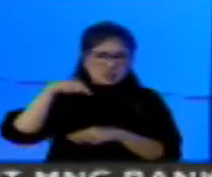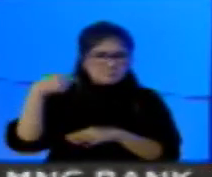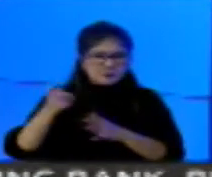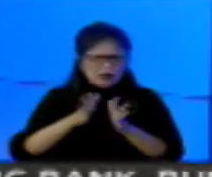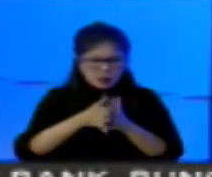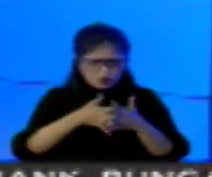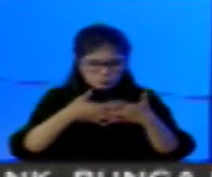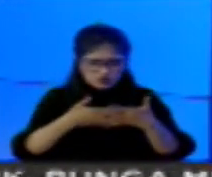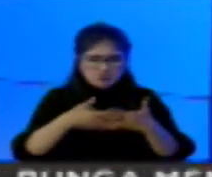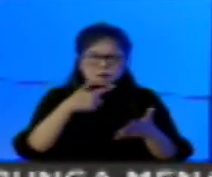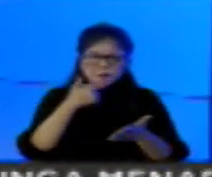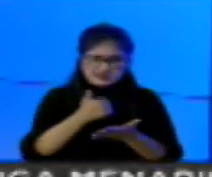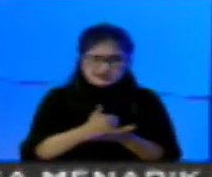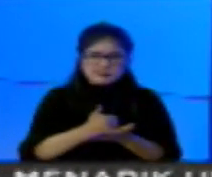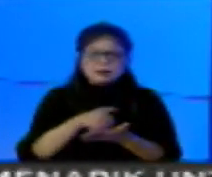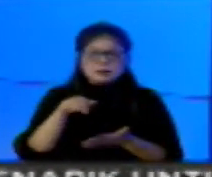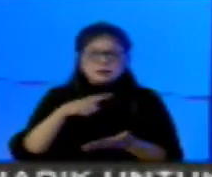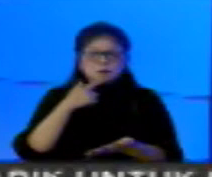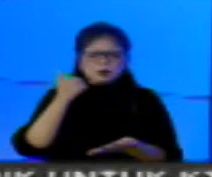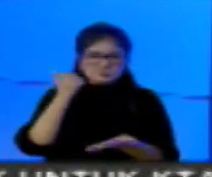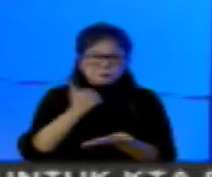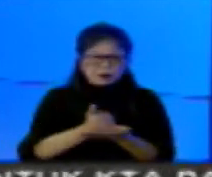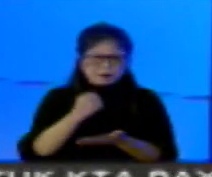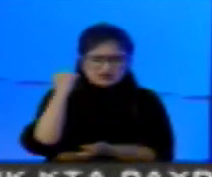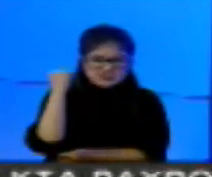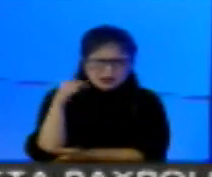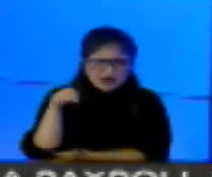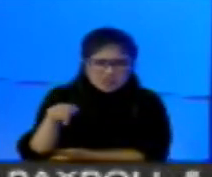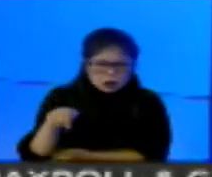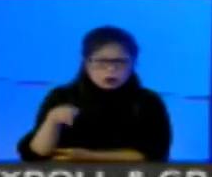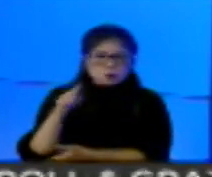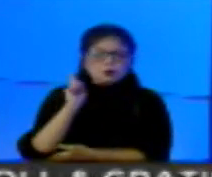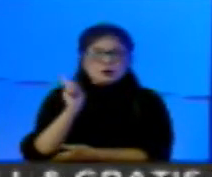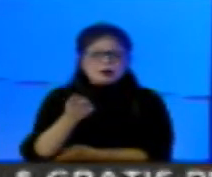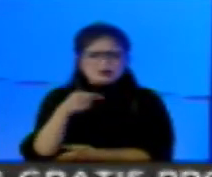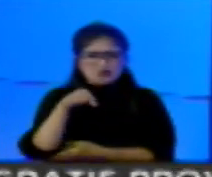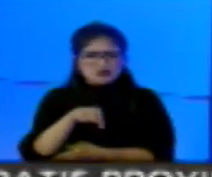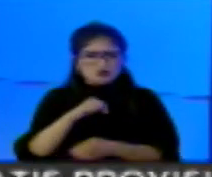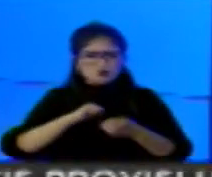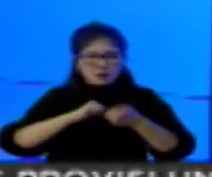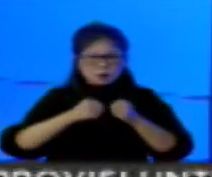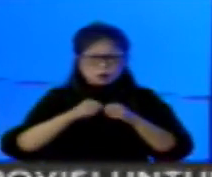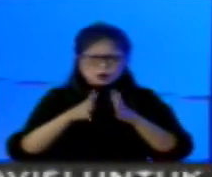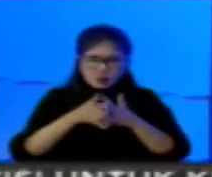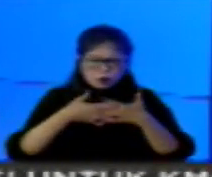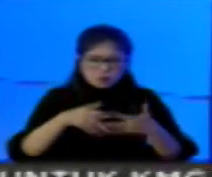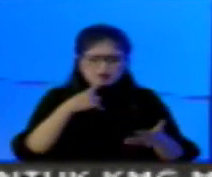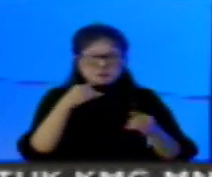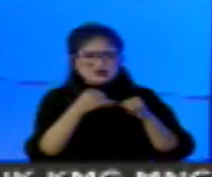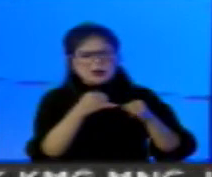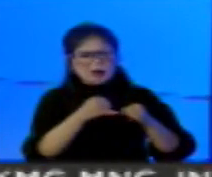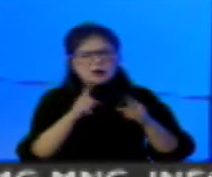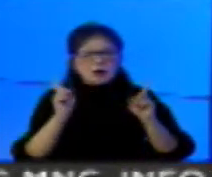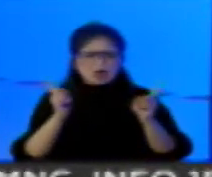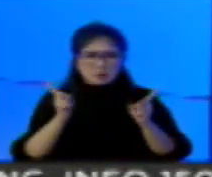Tetapkan Puang Laklang sebagai tersangka dalam perkara penistaan agama yang kemudian dilapis dengan perkara penipuan